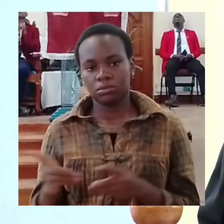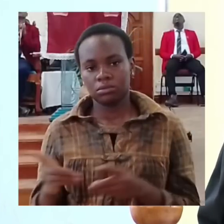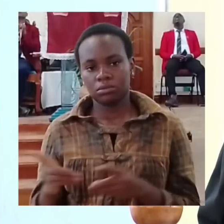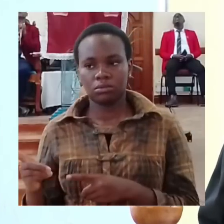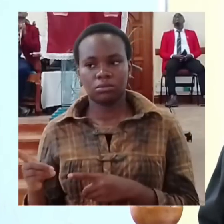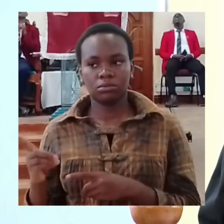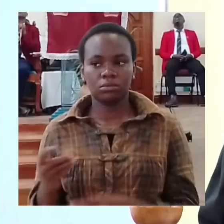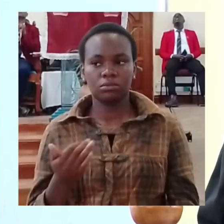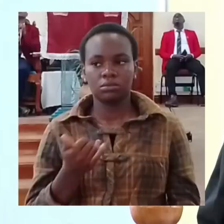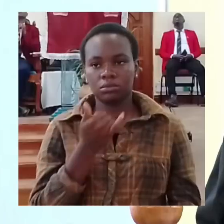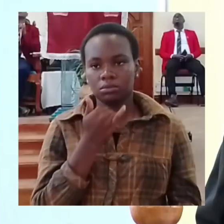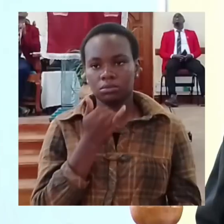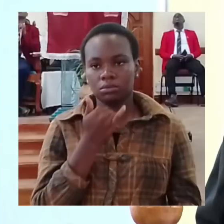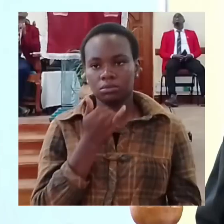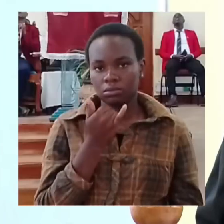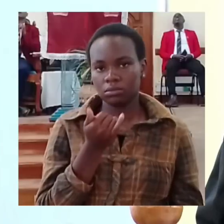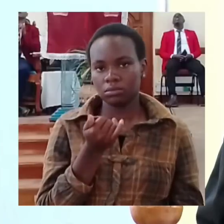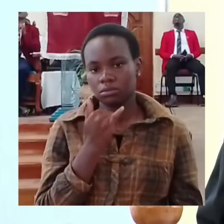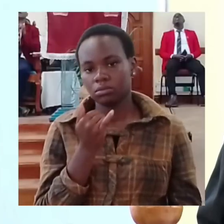niĩ no